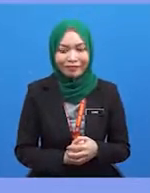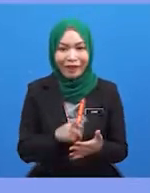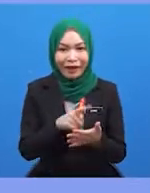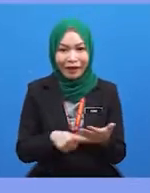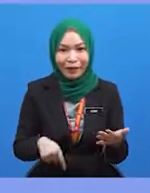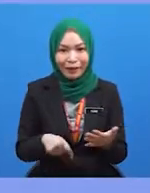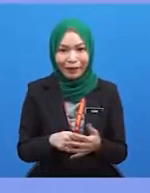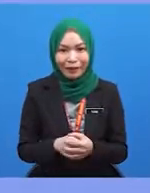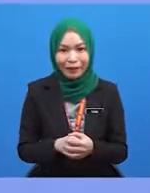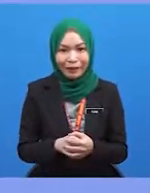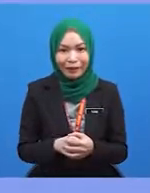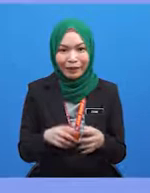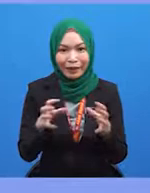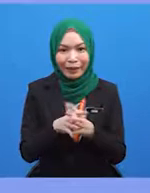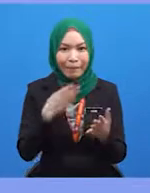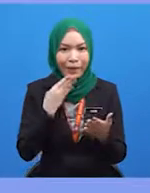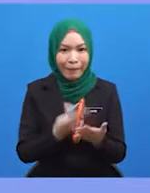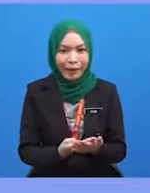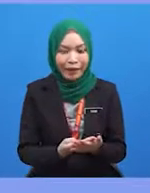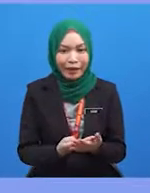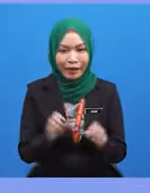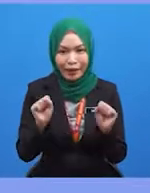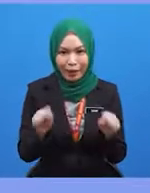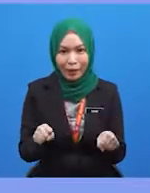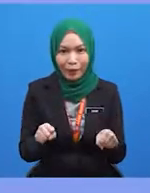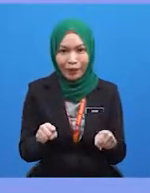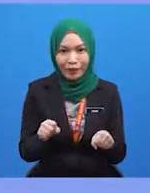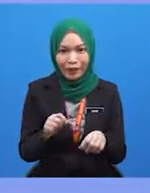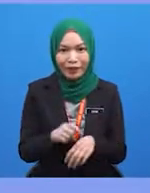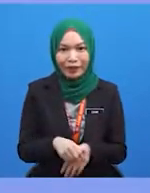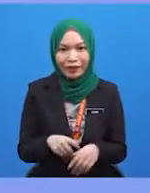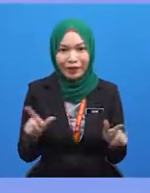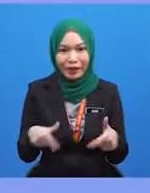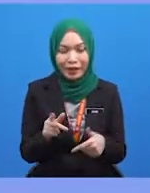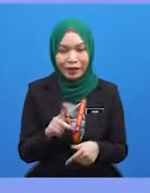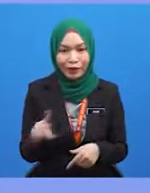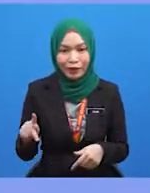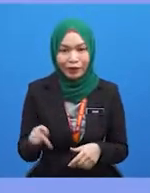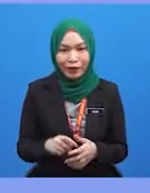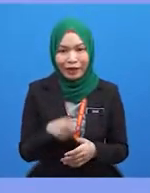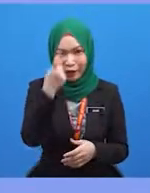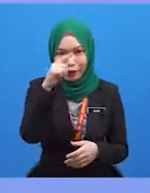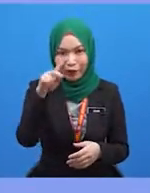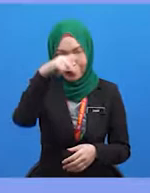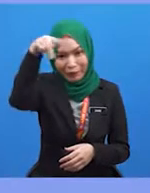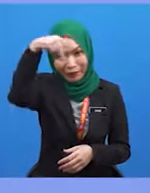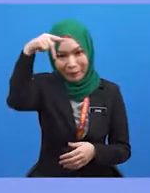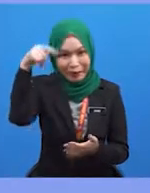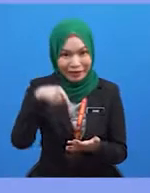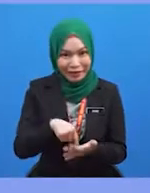Apakah penambahbaikan yang kita boleh lakukan terhadap kipas ini?